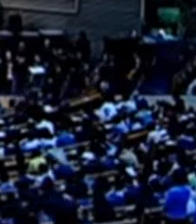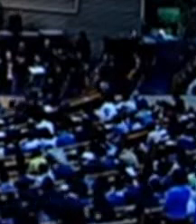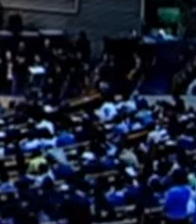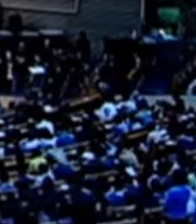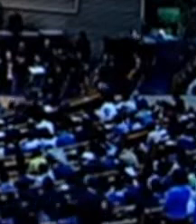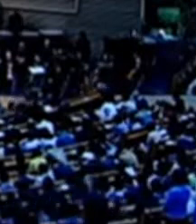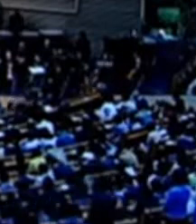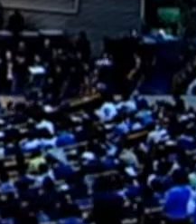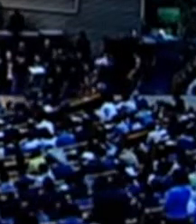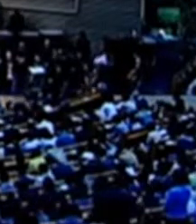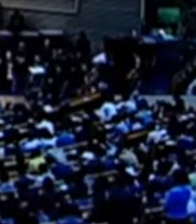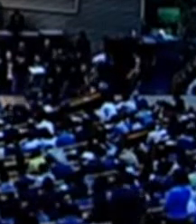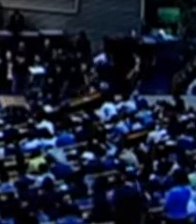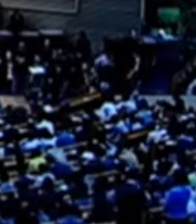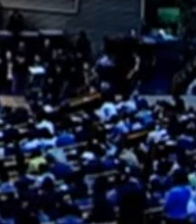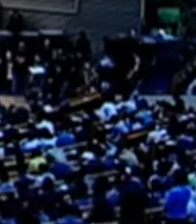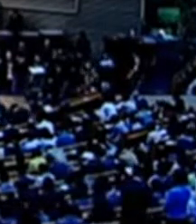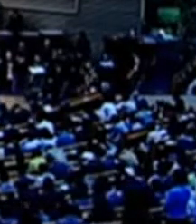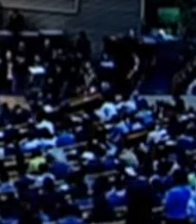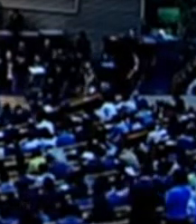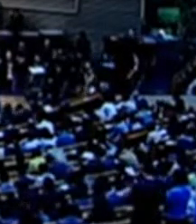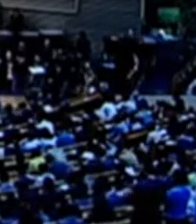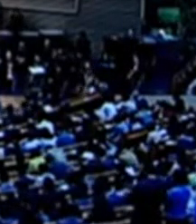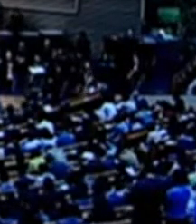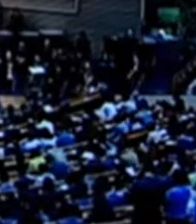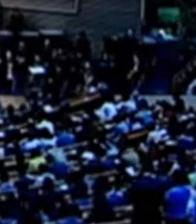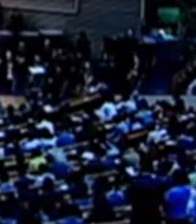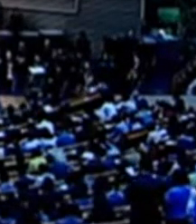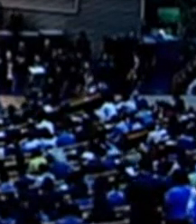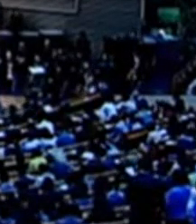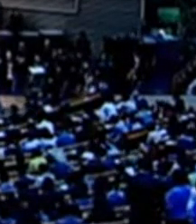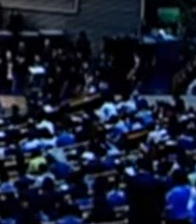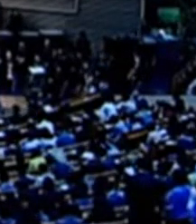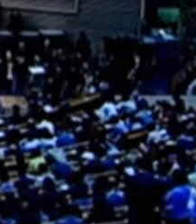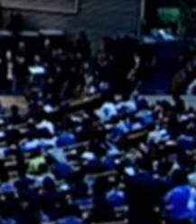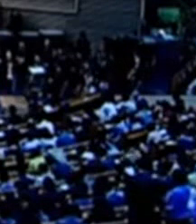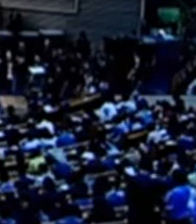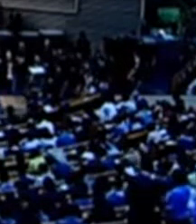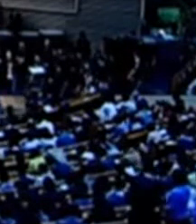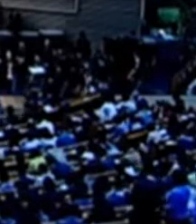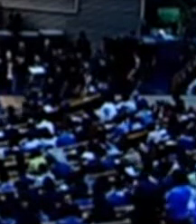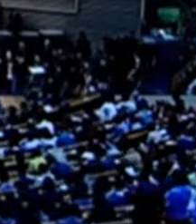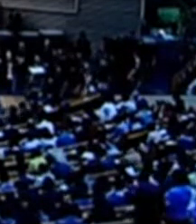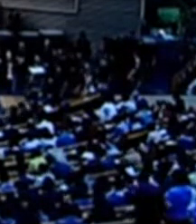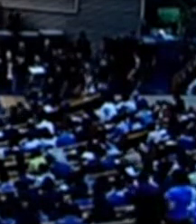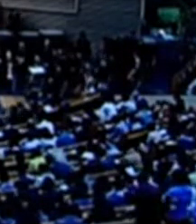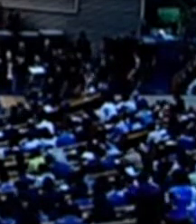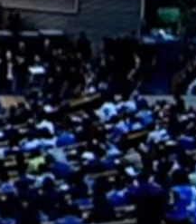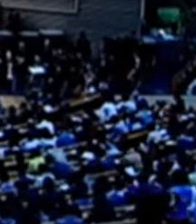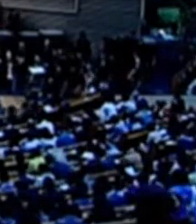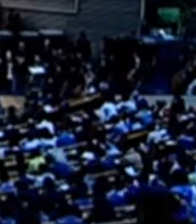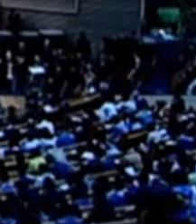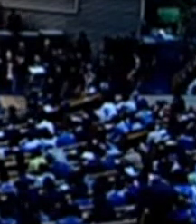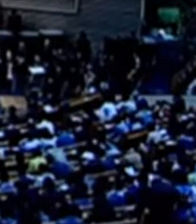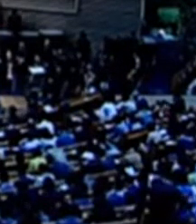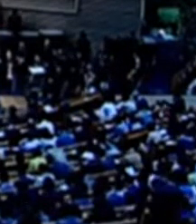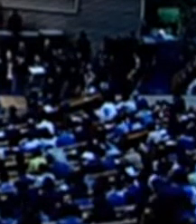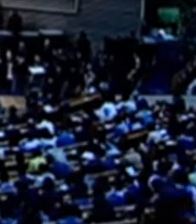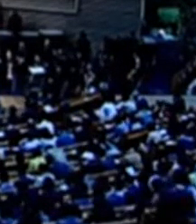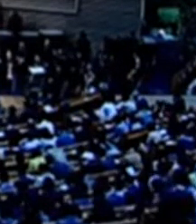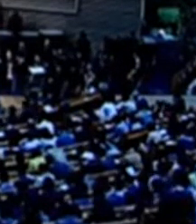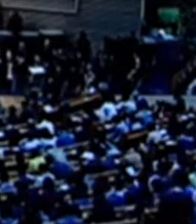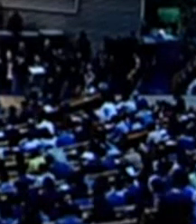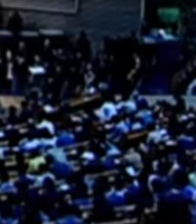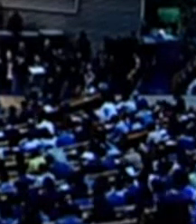하나님, 은혜의 눈이 뜨여지기를 원합니다. 우리 속에 생수의 강이 흘러넘치는 자로 살기를 원합니다. 그래서 하나님, 열방을